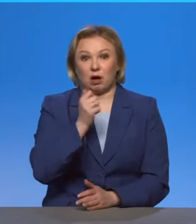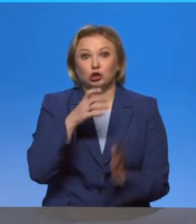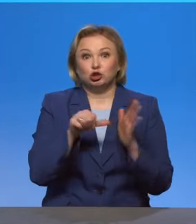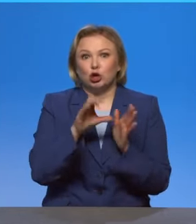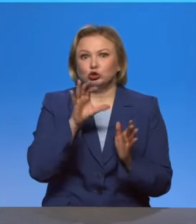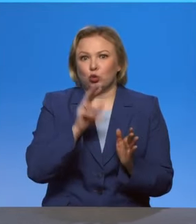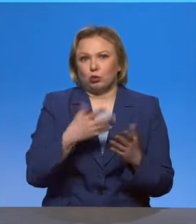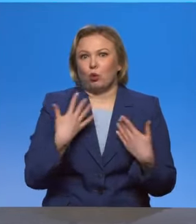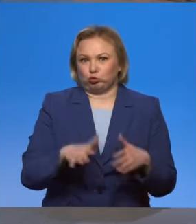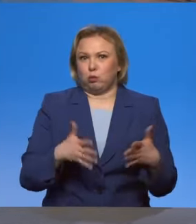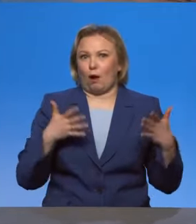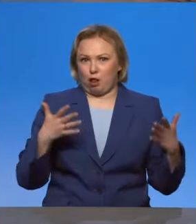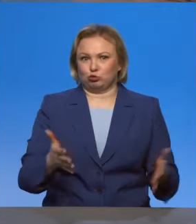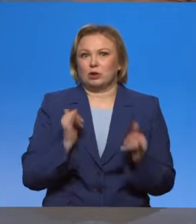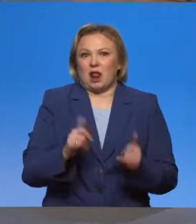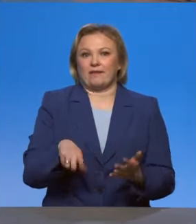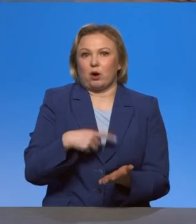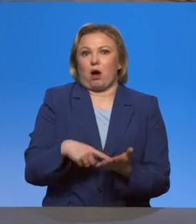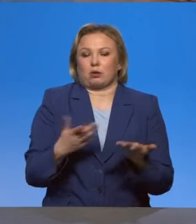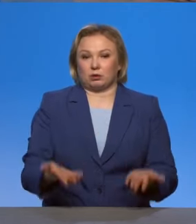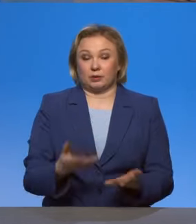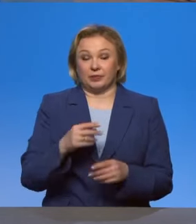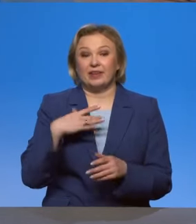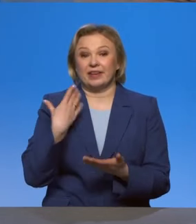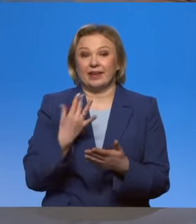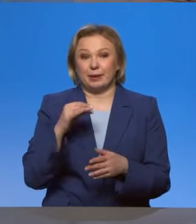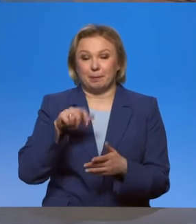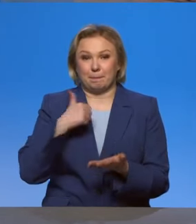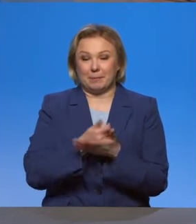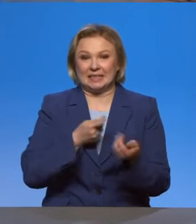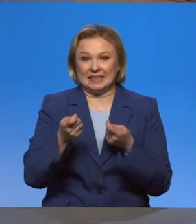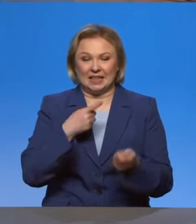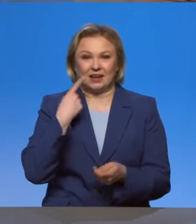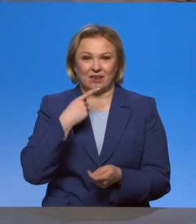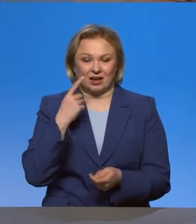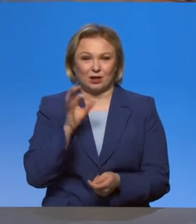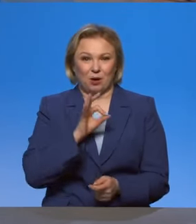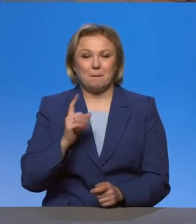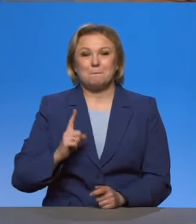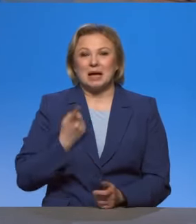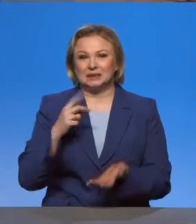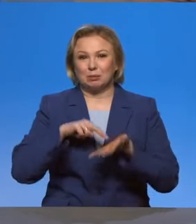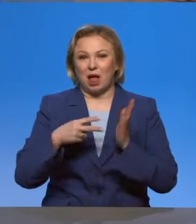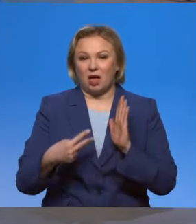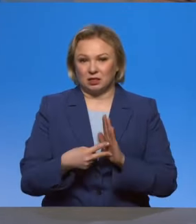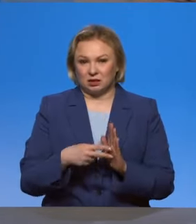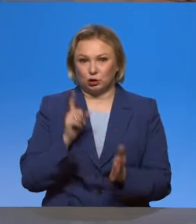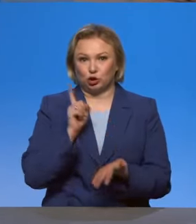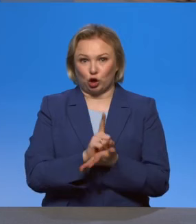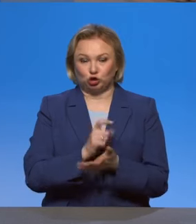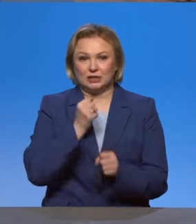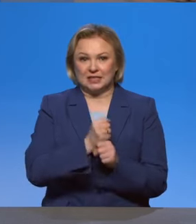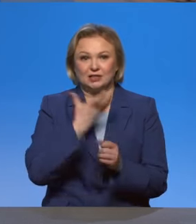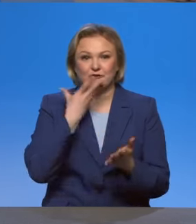Поэтому если, и вот президент говорил в послании, да, про 200 мастер-планов, стратегических мастер-планов, которые должны сделать свои